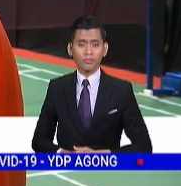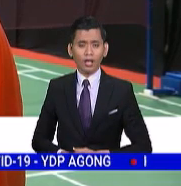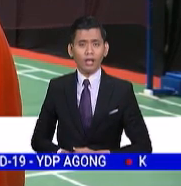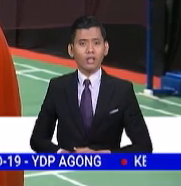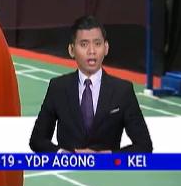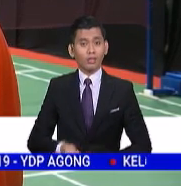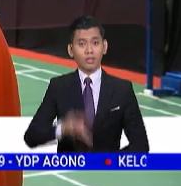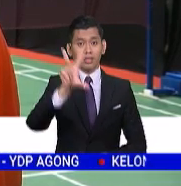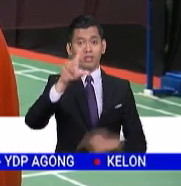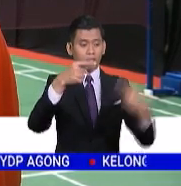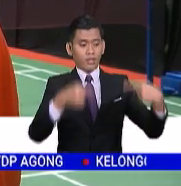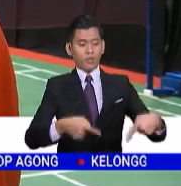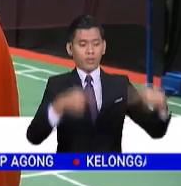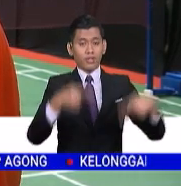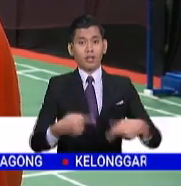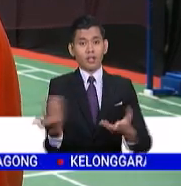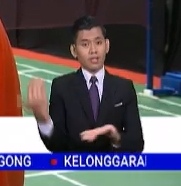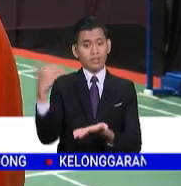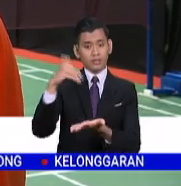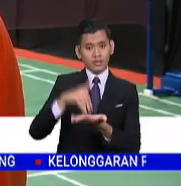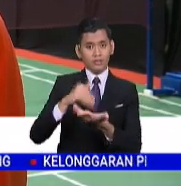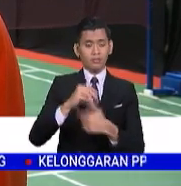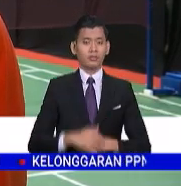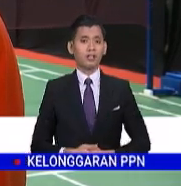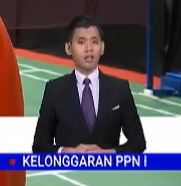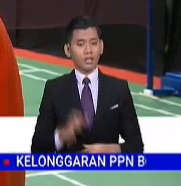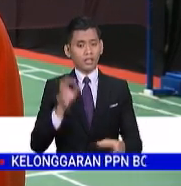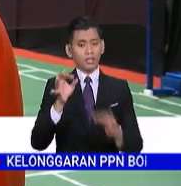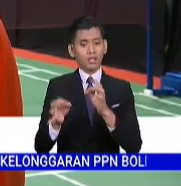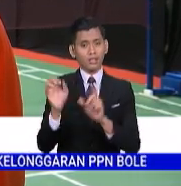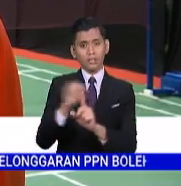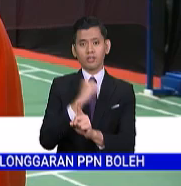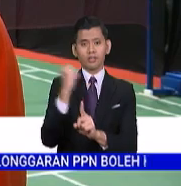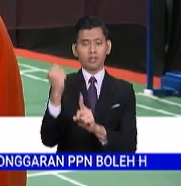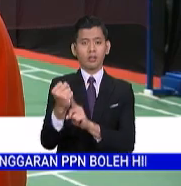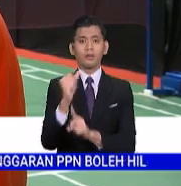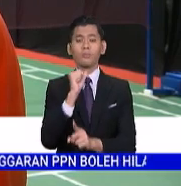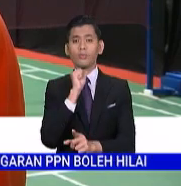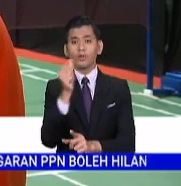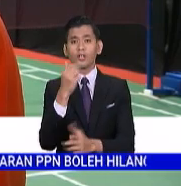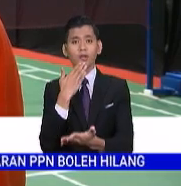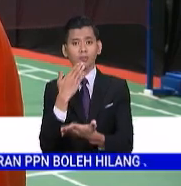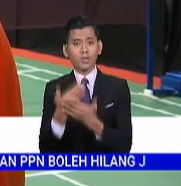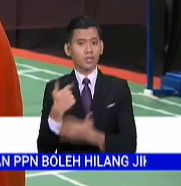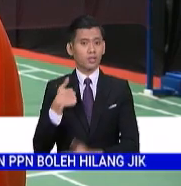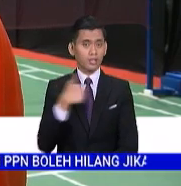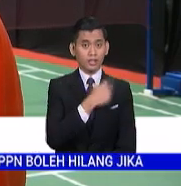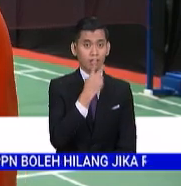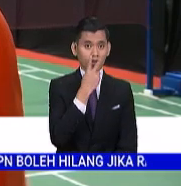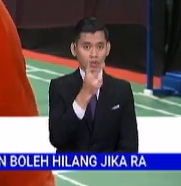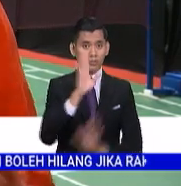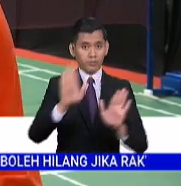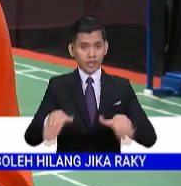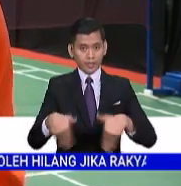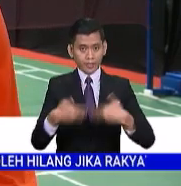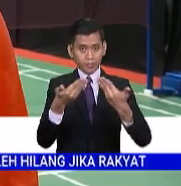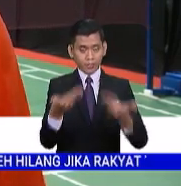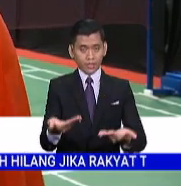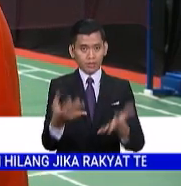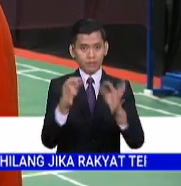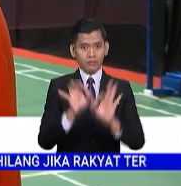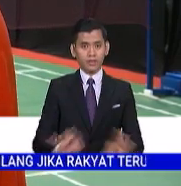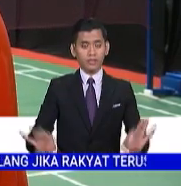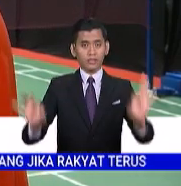3 turnamen di sini. Kalaupun turnamen yang pertama kondisinya tak seberapa bagus, kita tengok nanti macam mana. Yang penting tambah ke